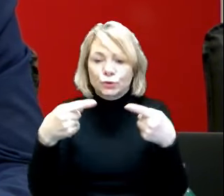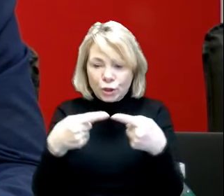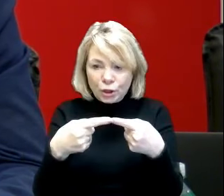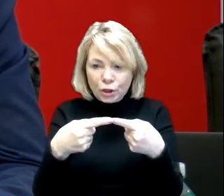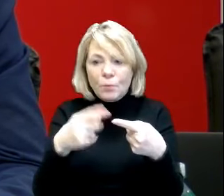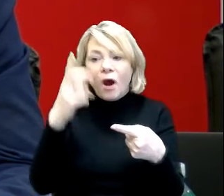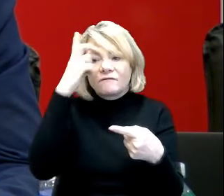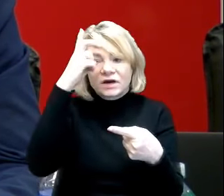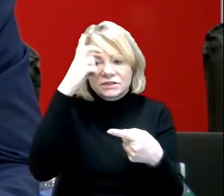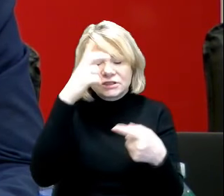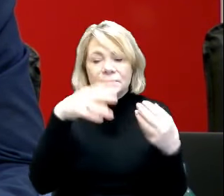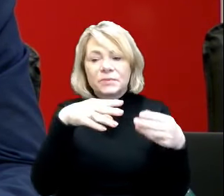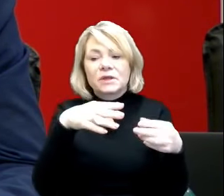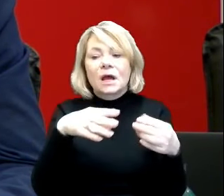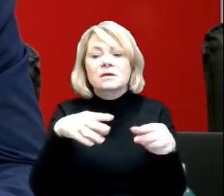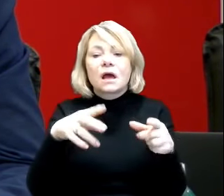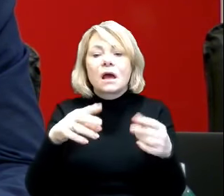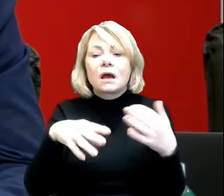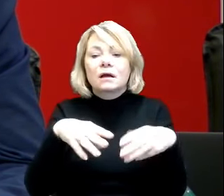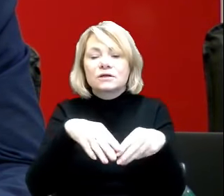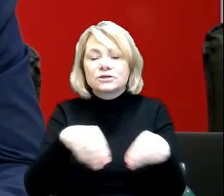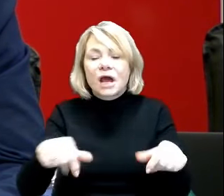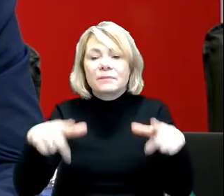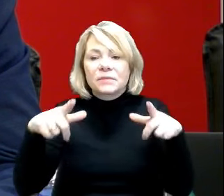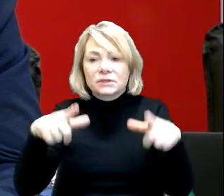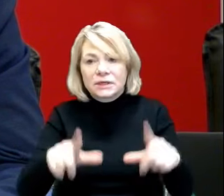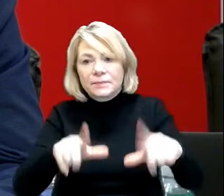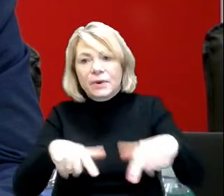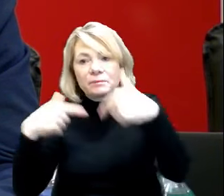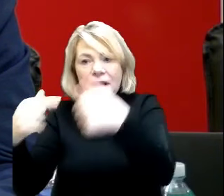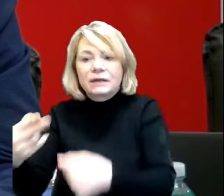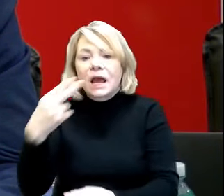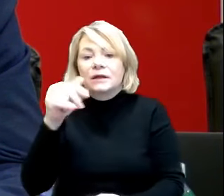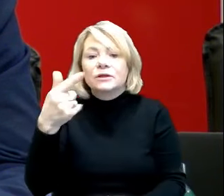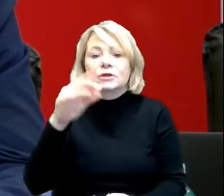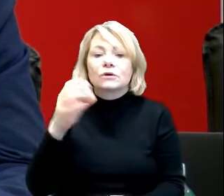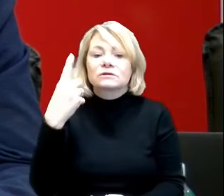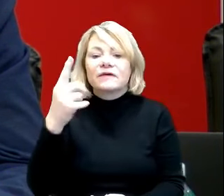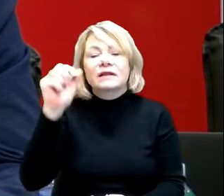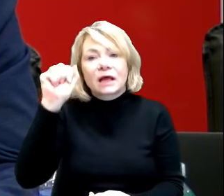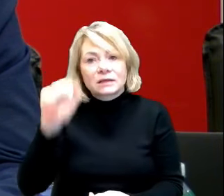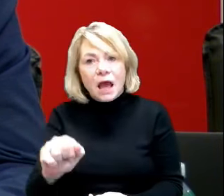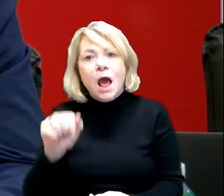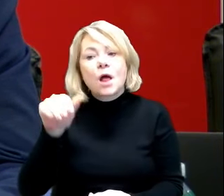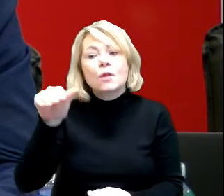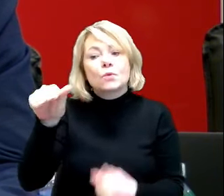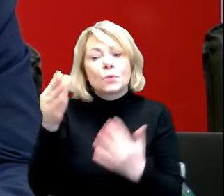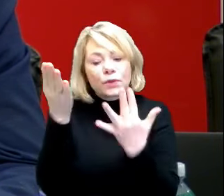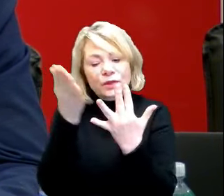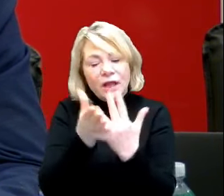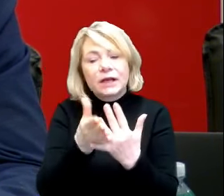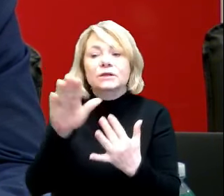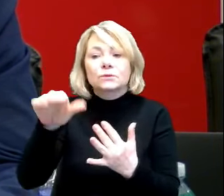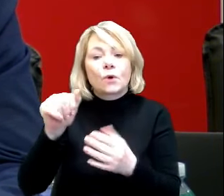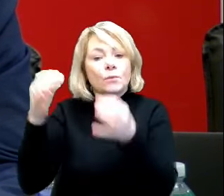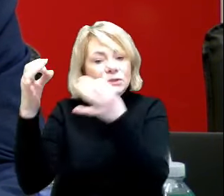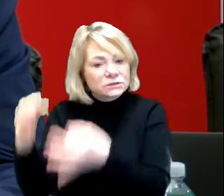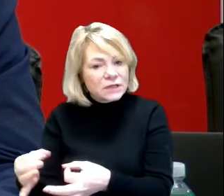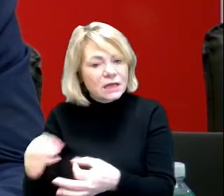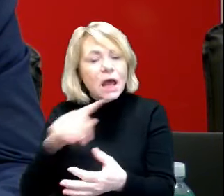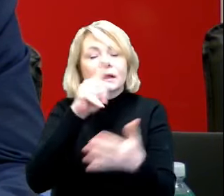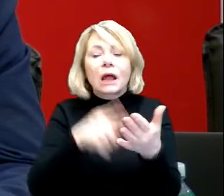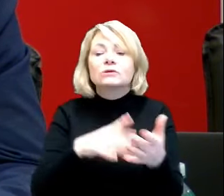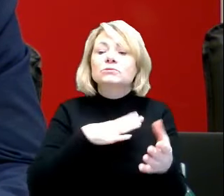žemės sklypo minios gatvė 1a klaipėdoje dalies nuomos teisę klausimas svarstytas miesto plėtros ir